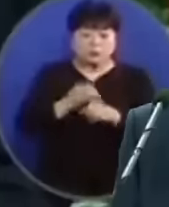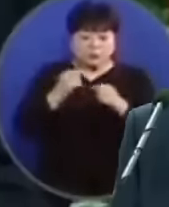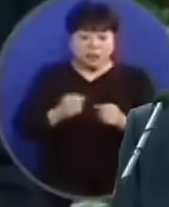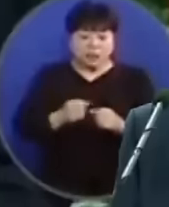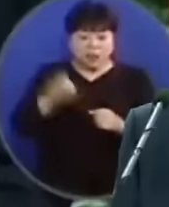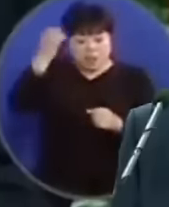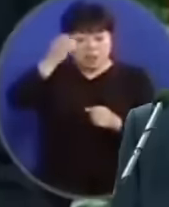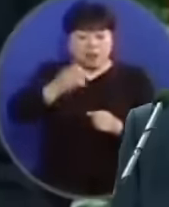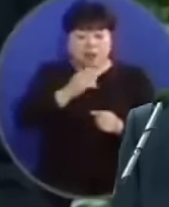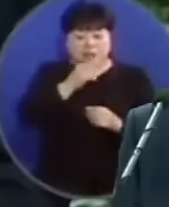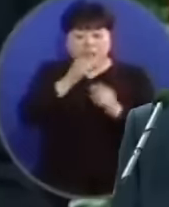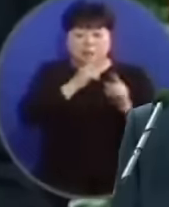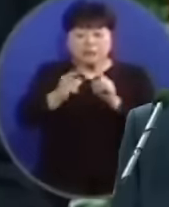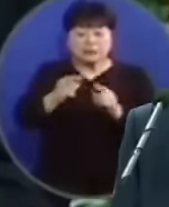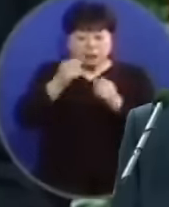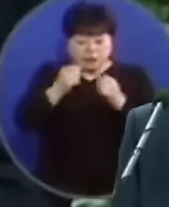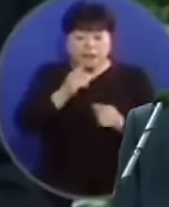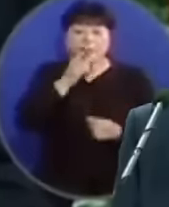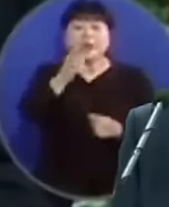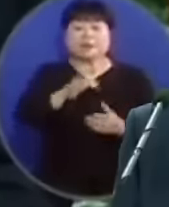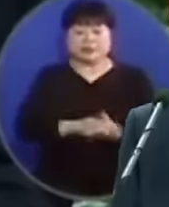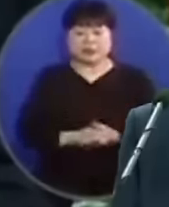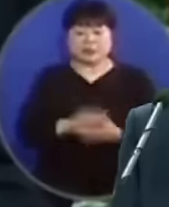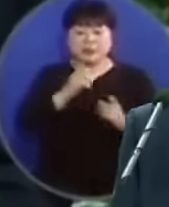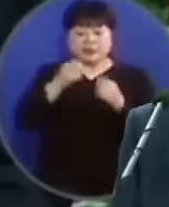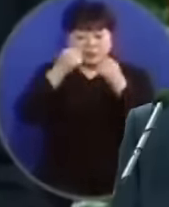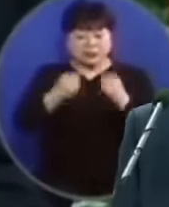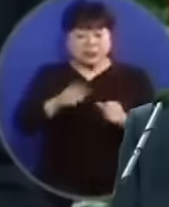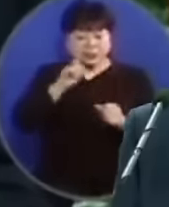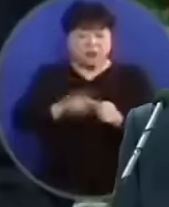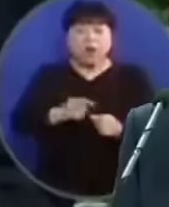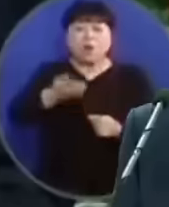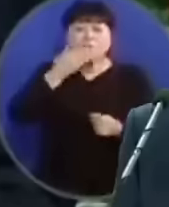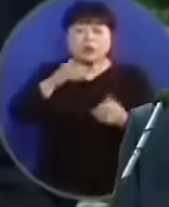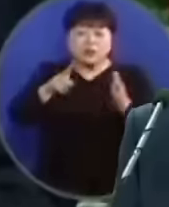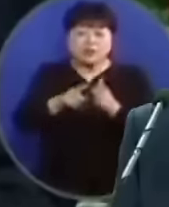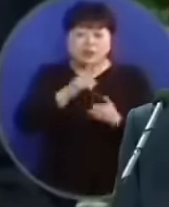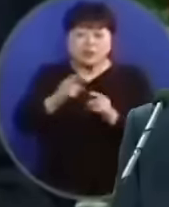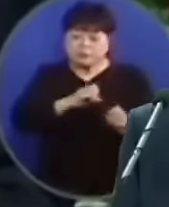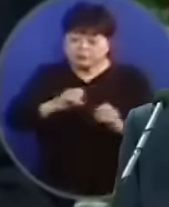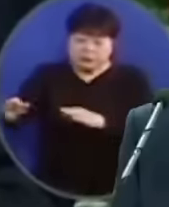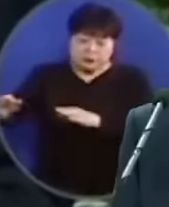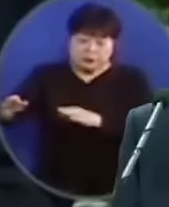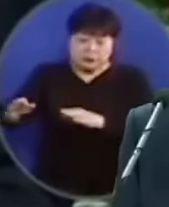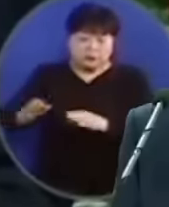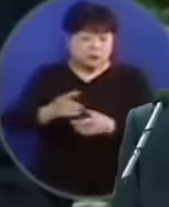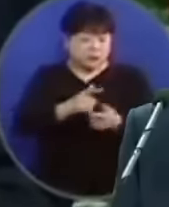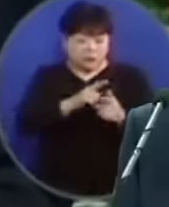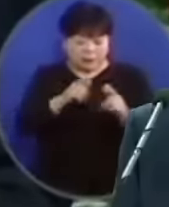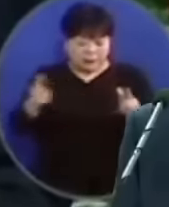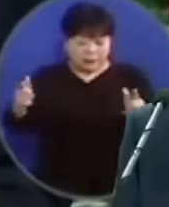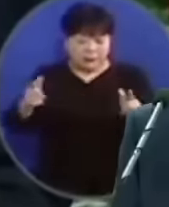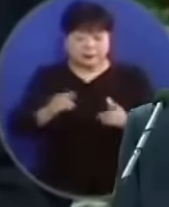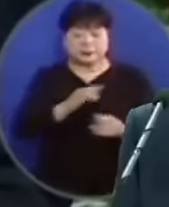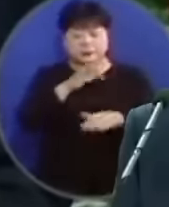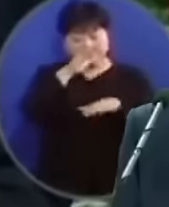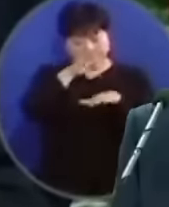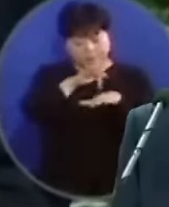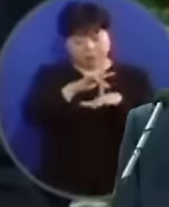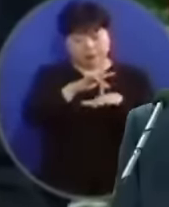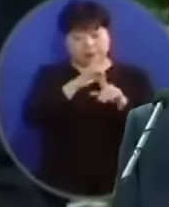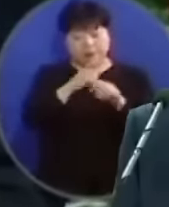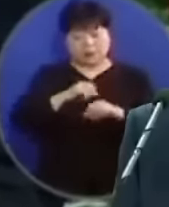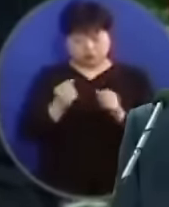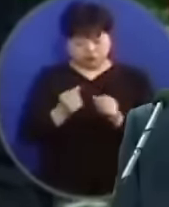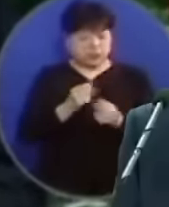말씀으로 사는 것입니다. 하나님 말씀으로 살지 떡을 먹기 위해서 하나님 말씀을 저버리는 일은 하지 않겠다. 마귀의 말에